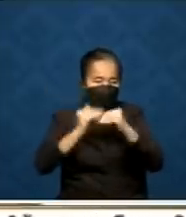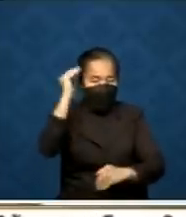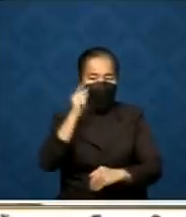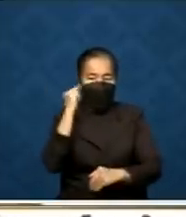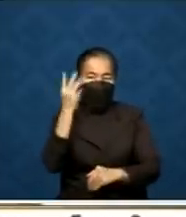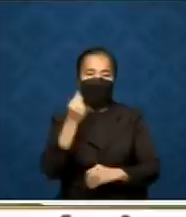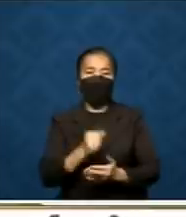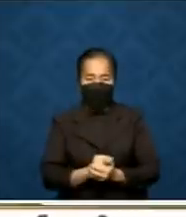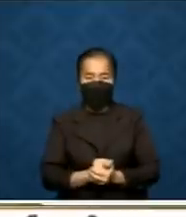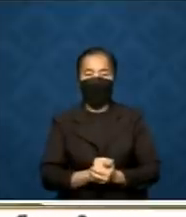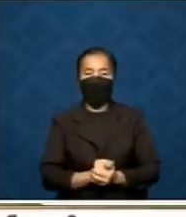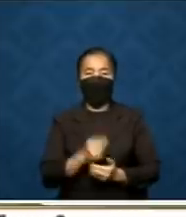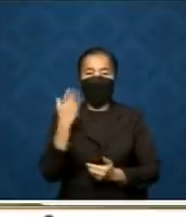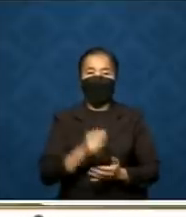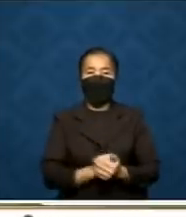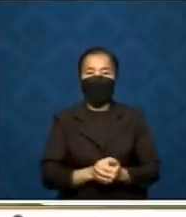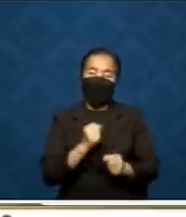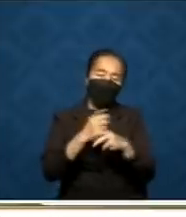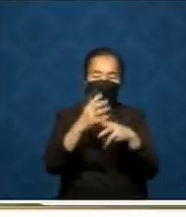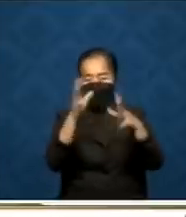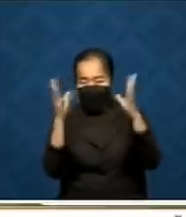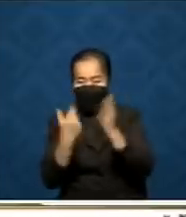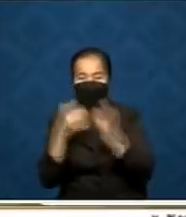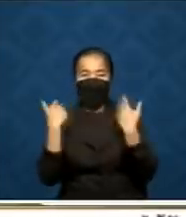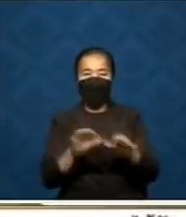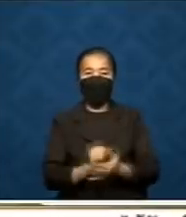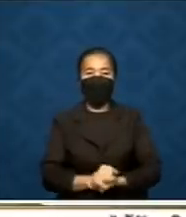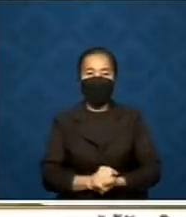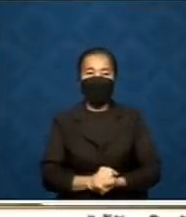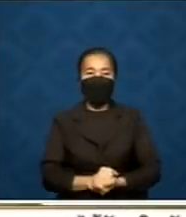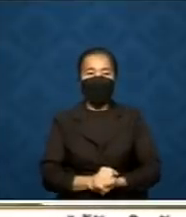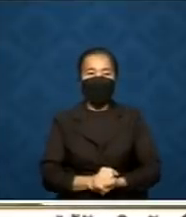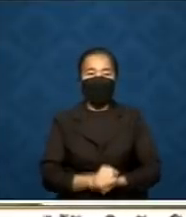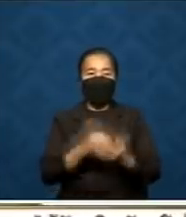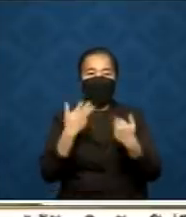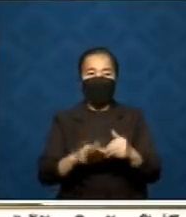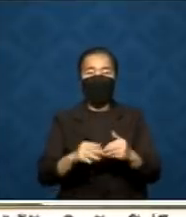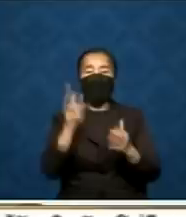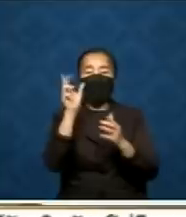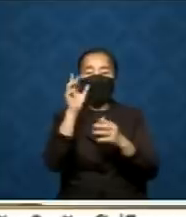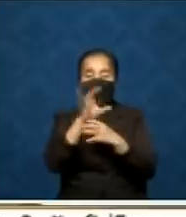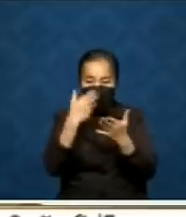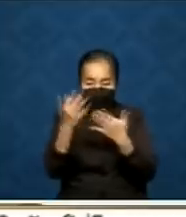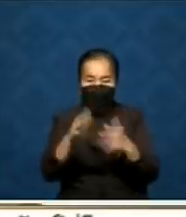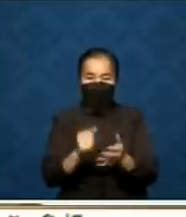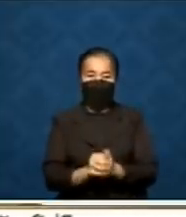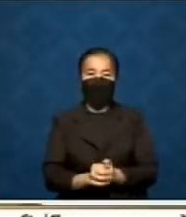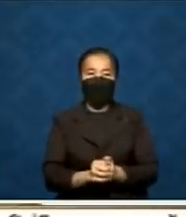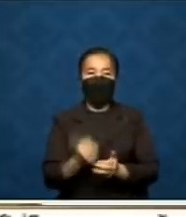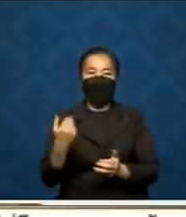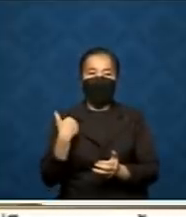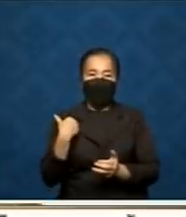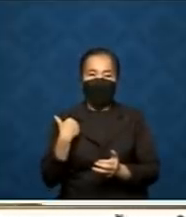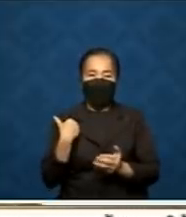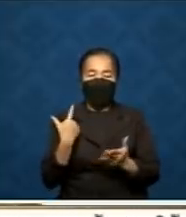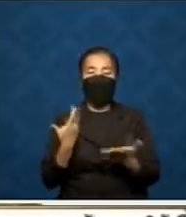เขาก็จะน้องกันครับกันบ้างประกาศเพราะประการแป๊บอาเกาะเขาบอก